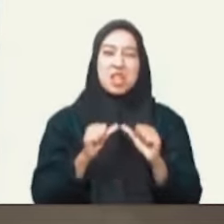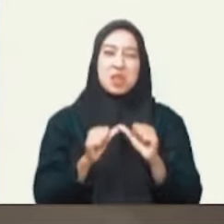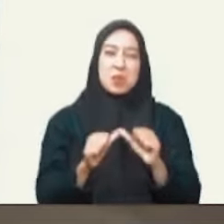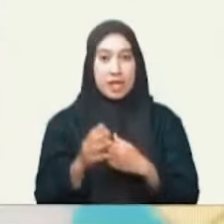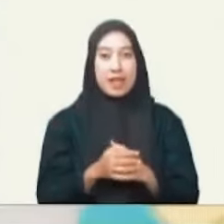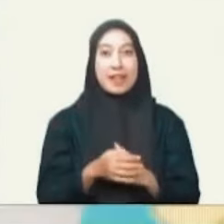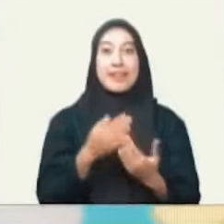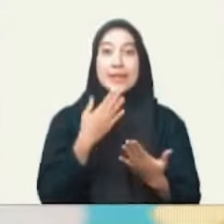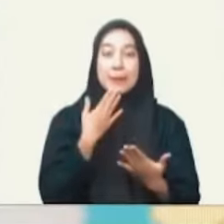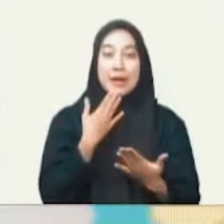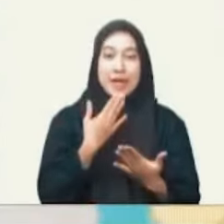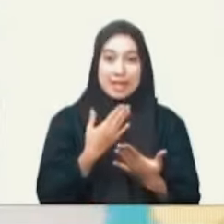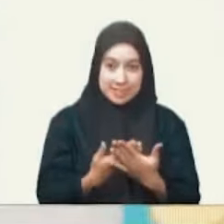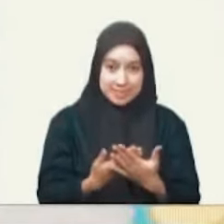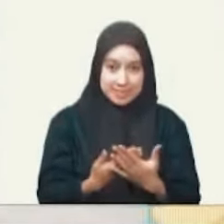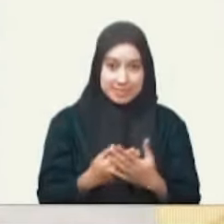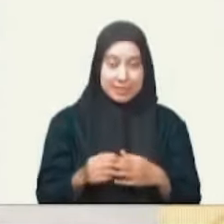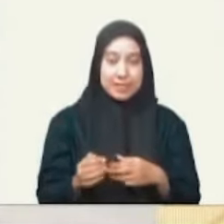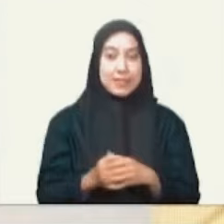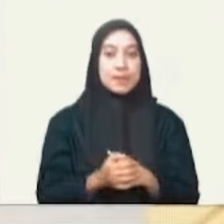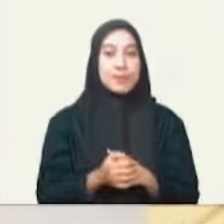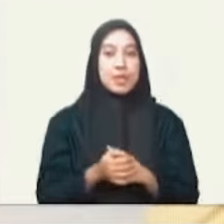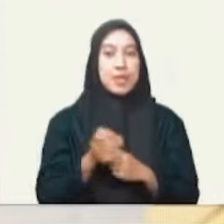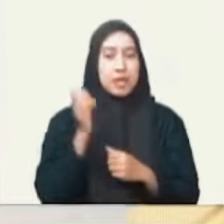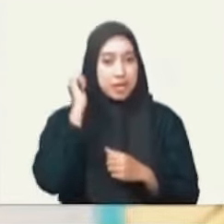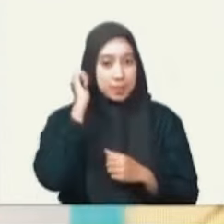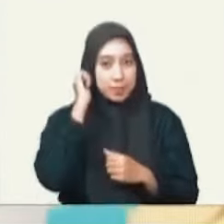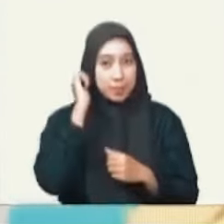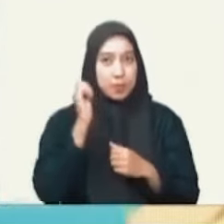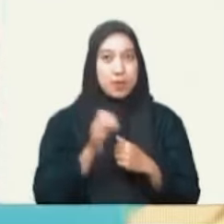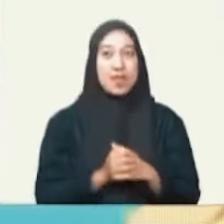Oke. Sebenarnya anggaran itu ada.